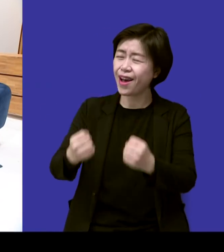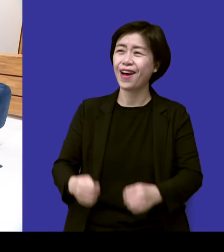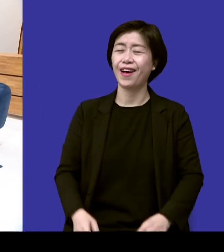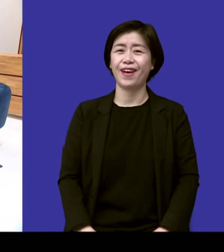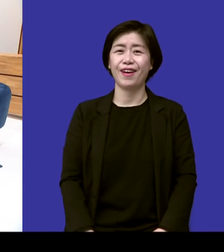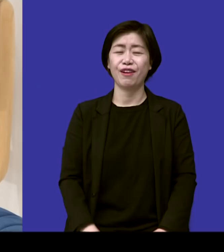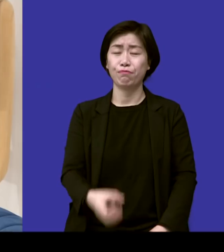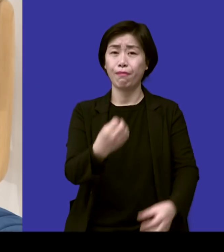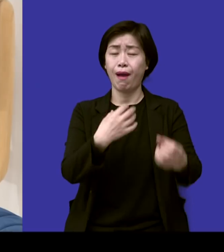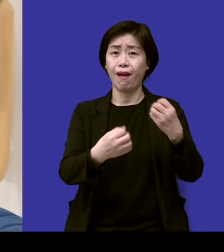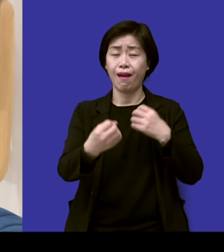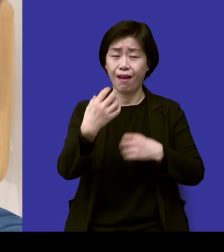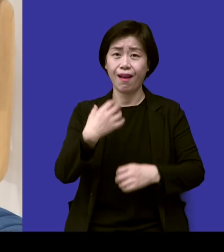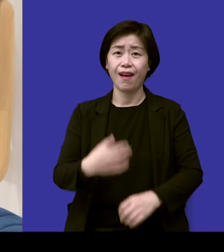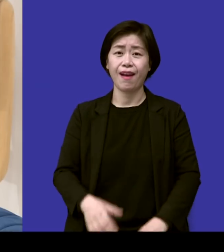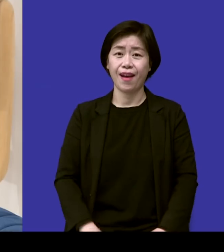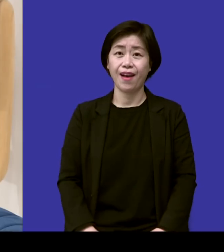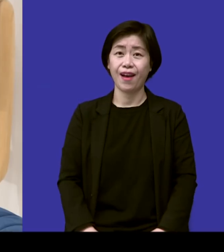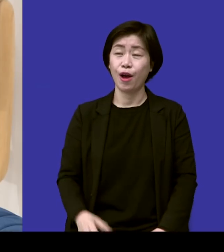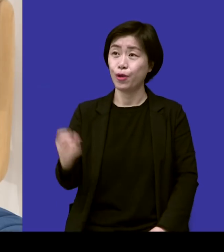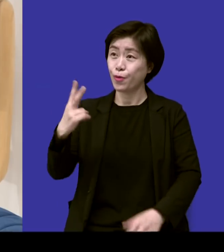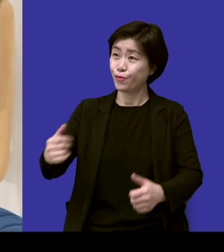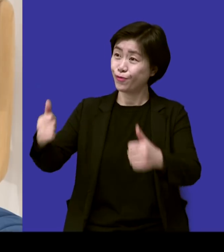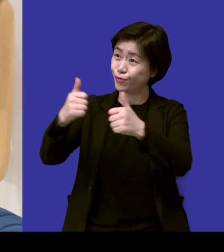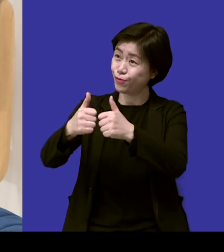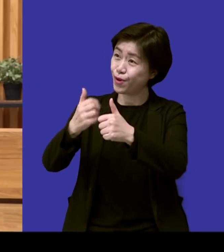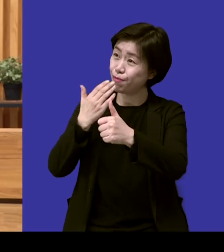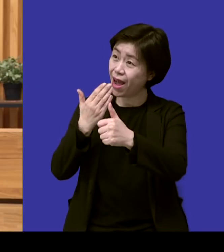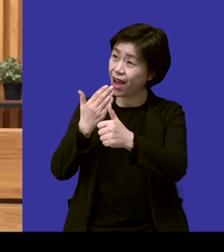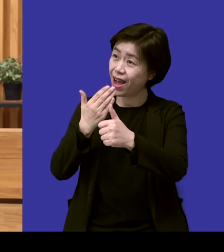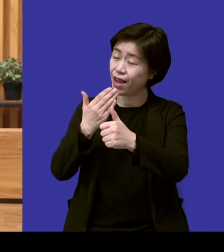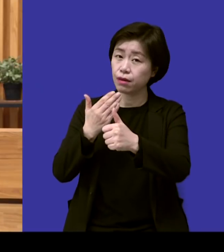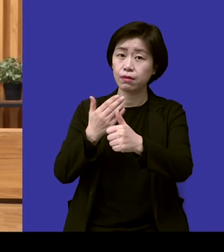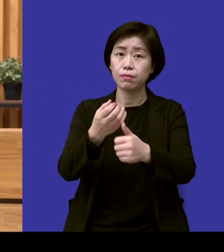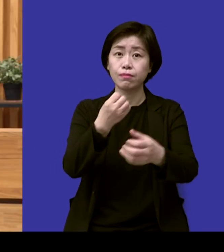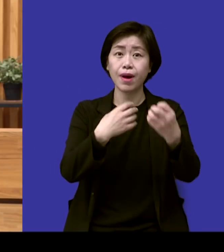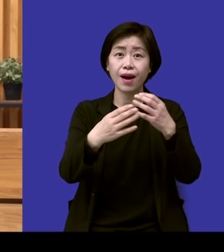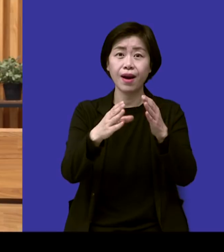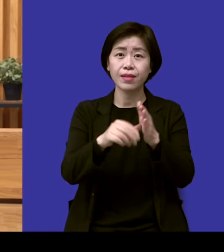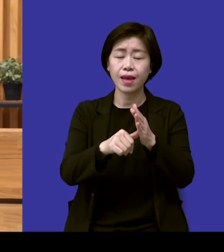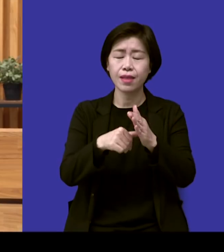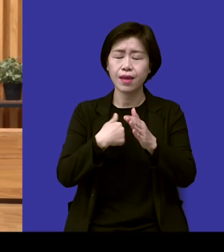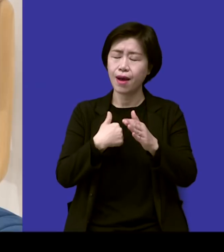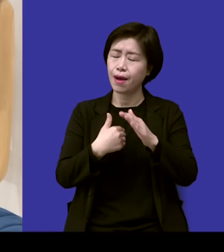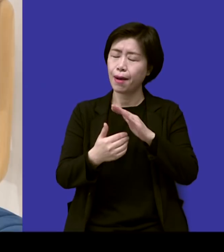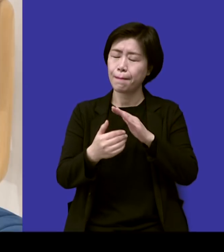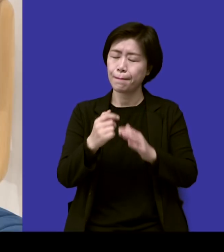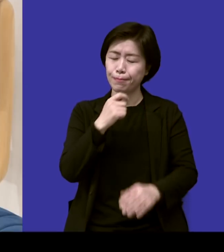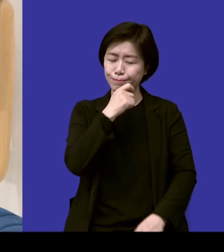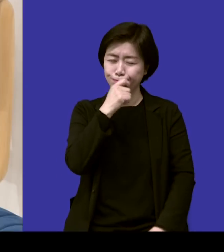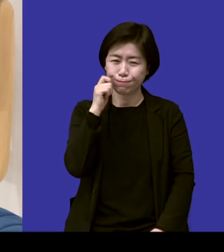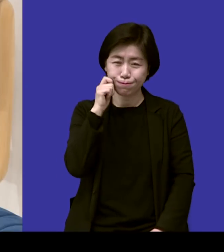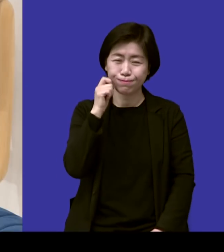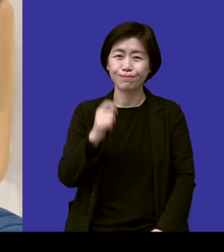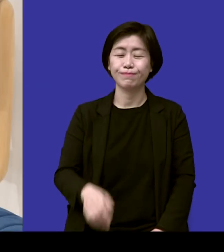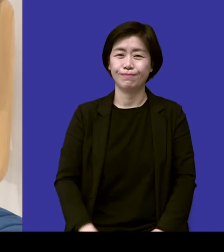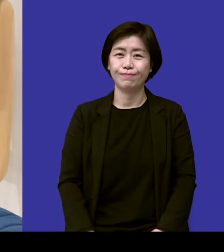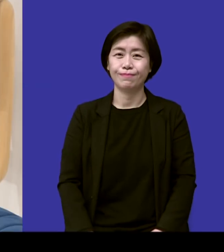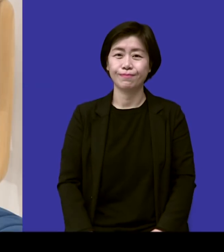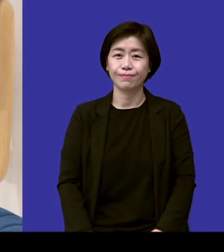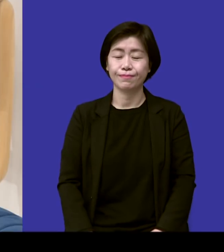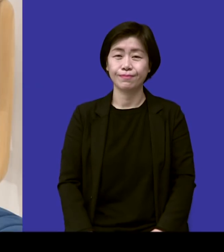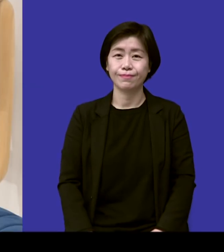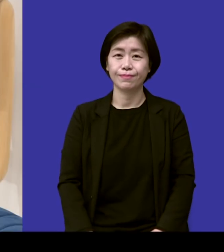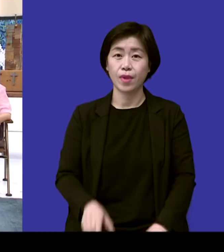왔다고 잘 됐다고 또 올라간 거야. 그래서 차마 말을 못하니까 그렇죠. 미리 얘기하면 안 되죠. 네, 이러면서 이제 기도를 했는데 그날 안수